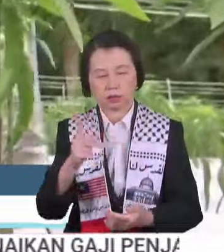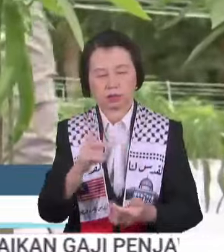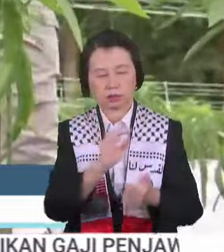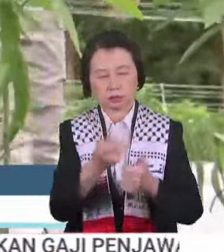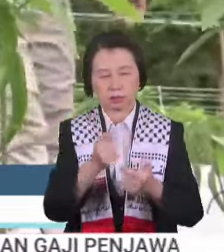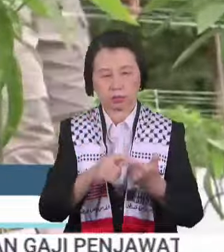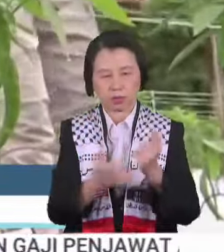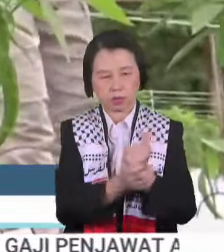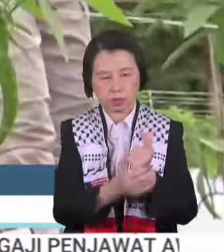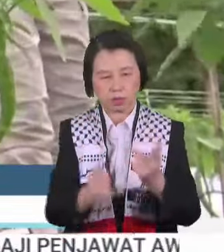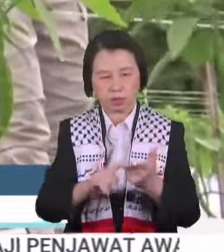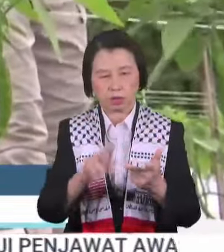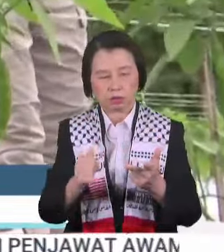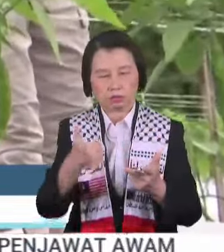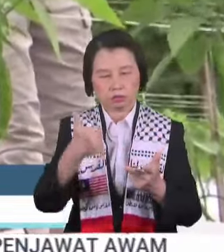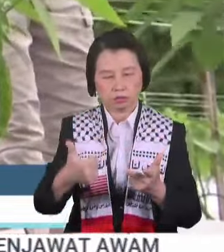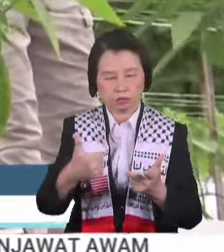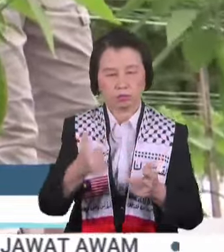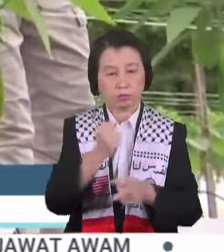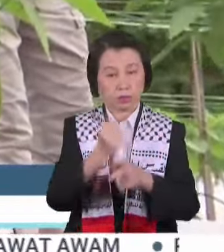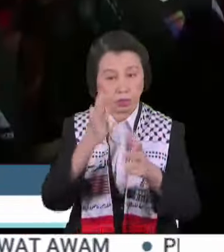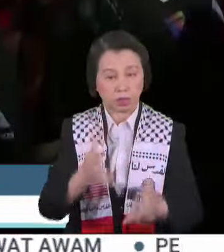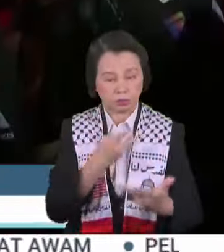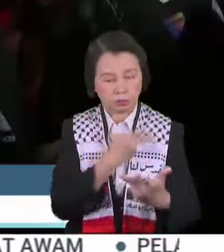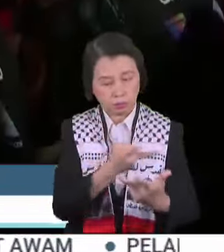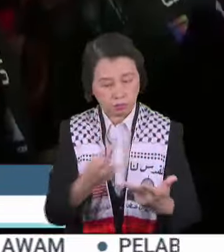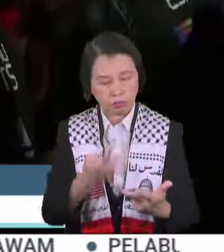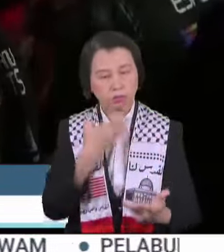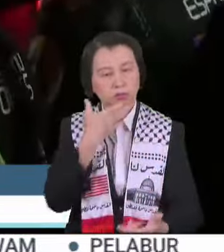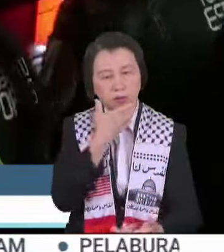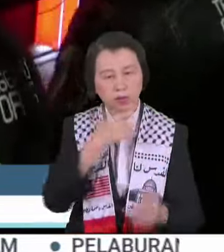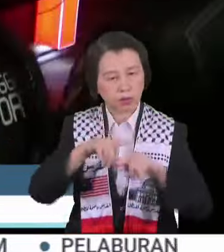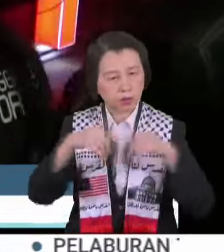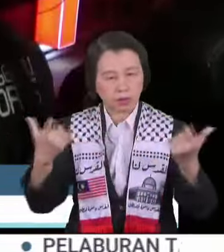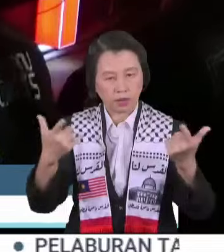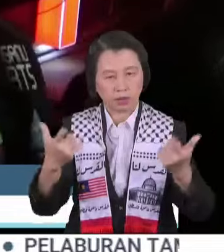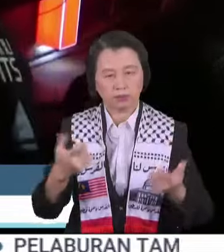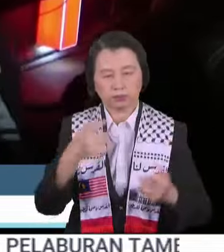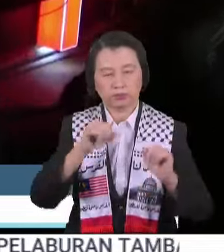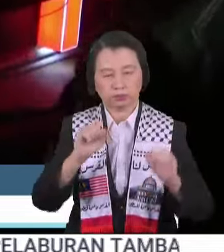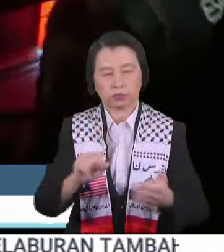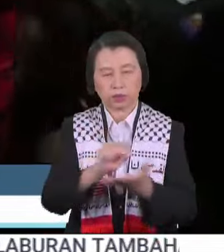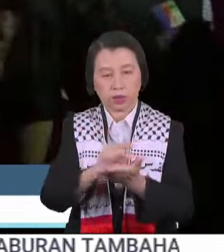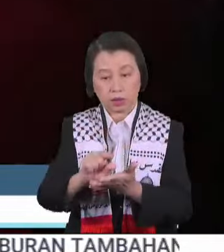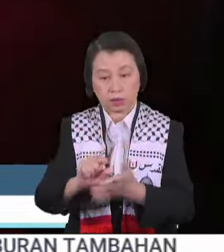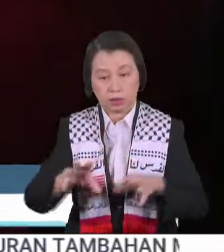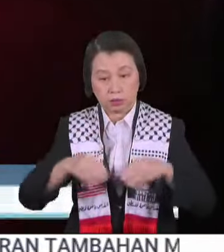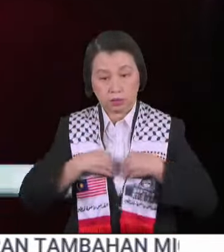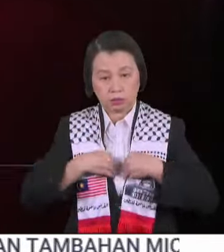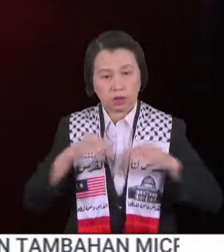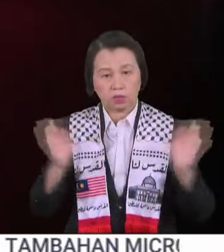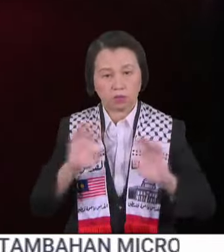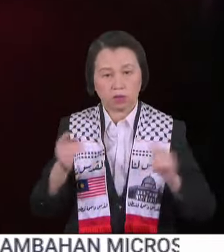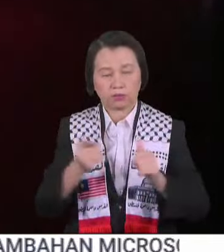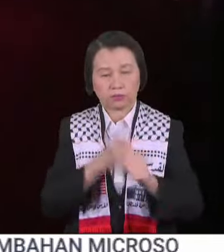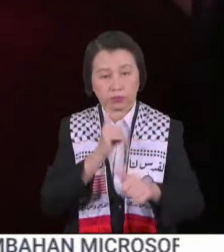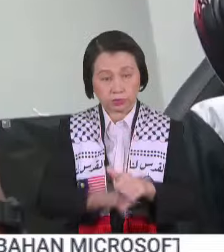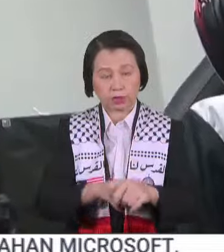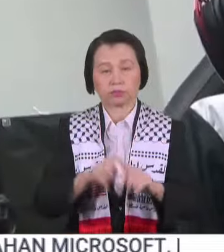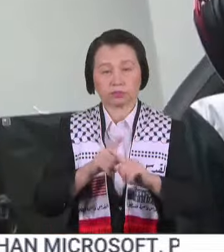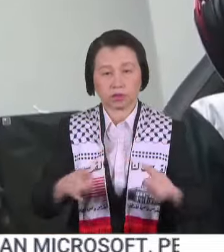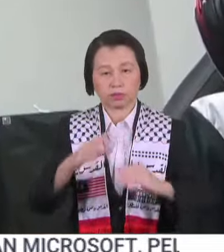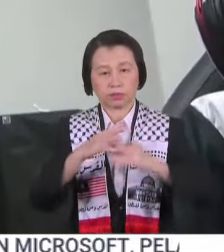kemahiran, keberhasilan pekerja mengambil kira perspektif belia yang berbeza. Ini apabila gaji yang diterima bukan lagi tarikan utama